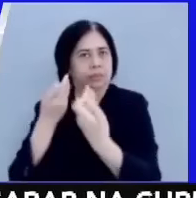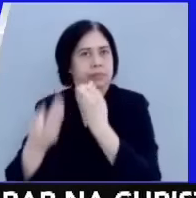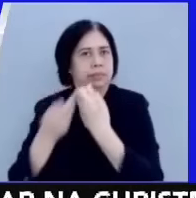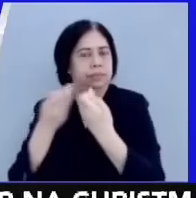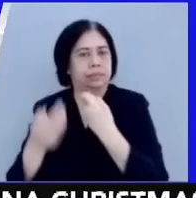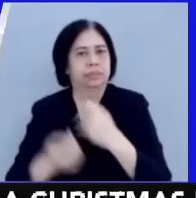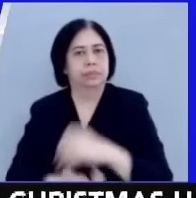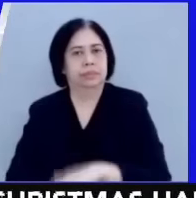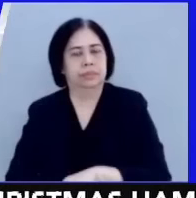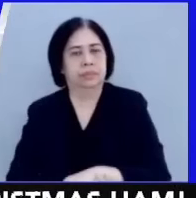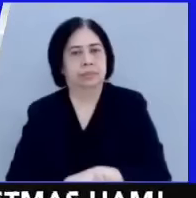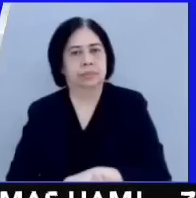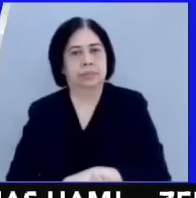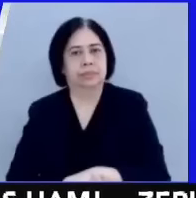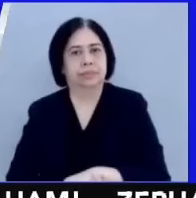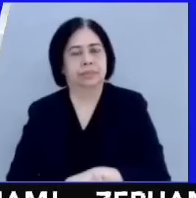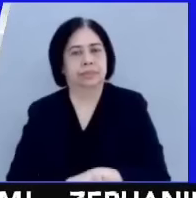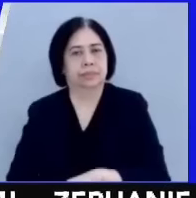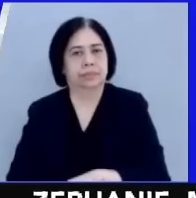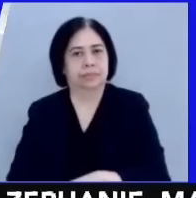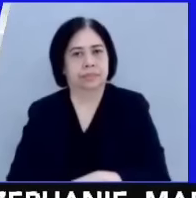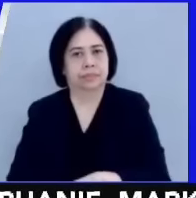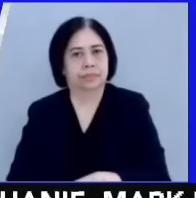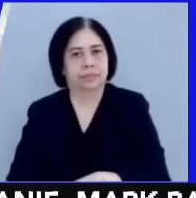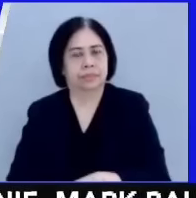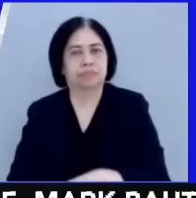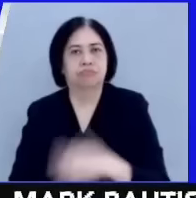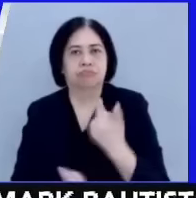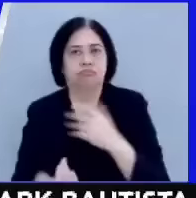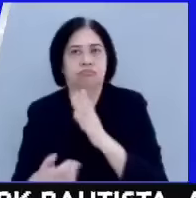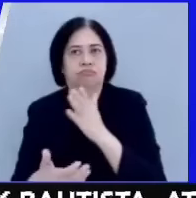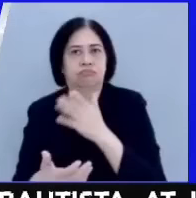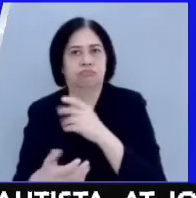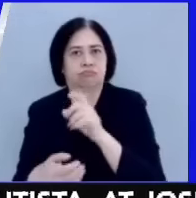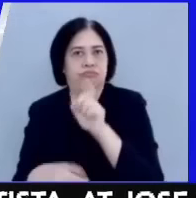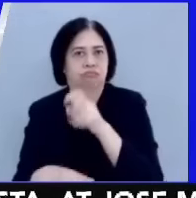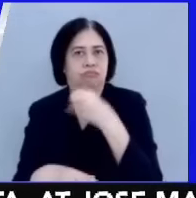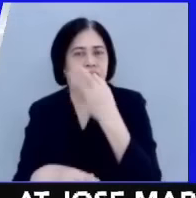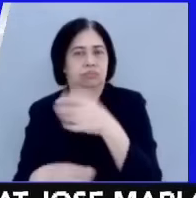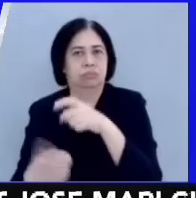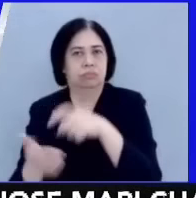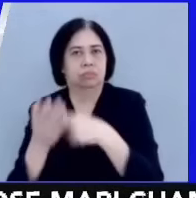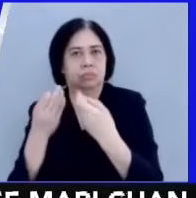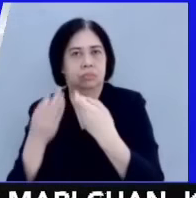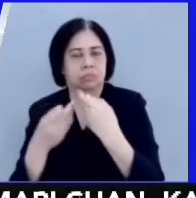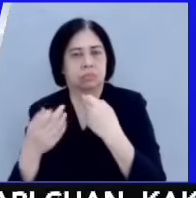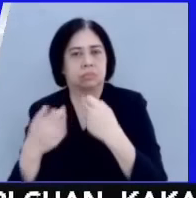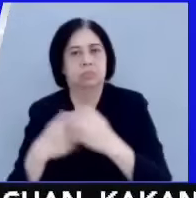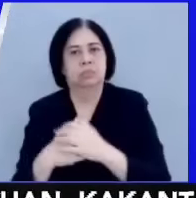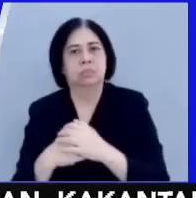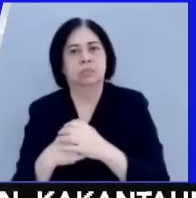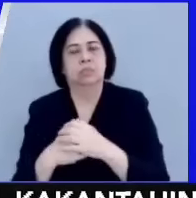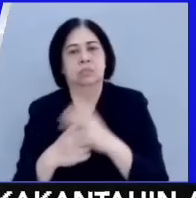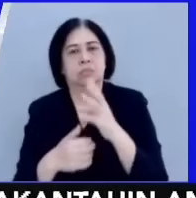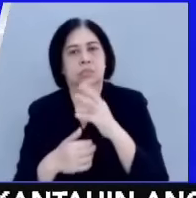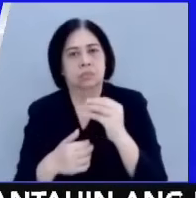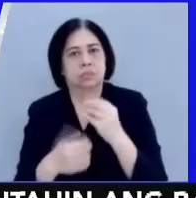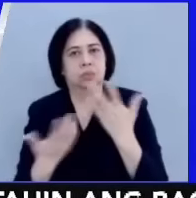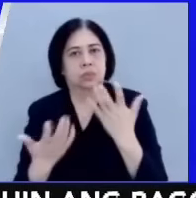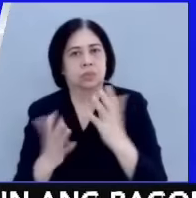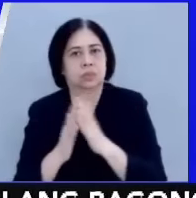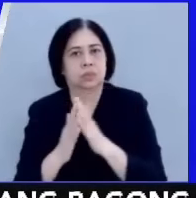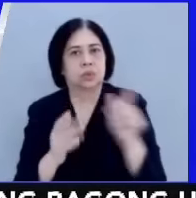sa ilalim namin yung ah nag-show cost na nagpaliwanag na siya nagpaliwanag na rin yyung Director ah kinukuha na rin namin side ng tatlong